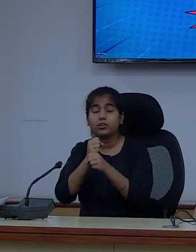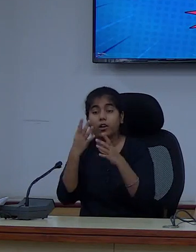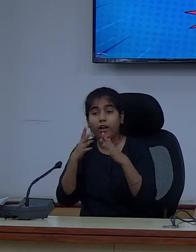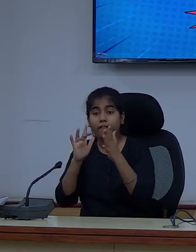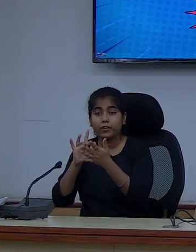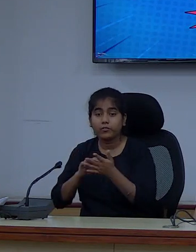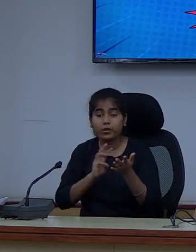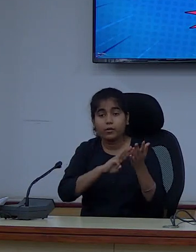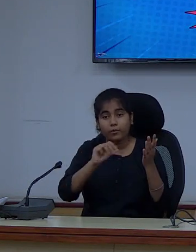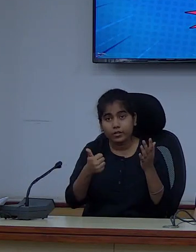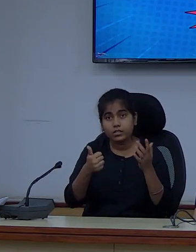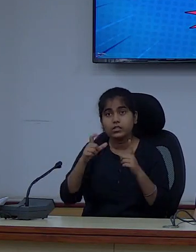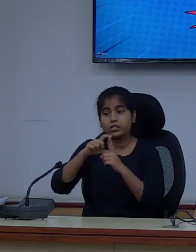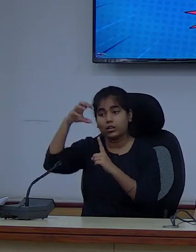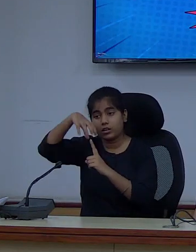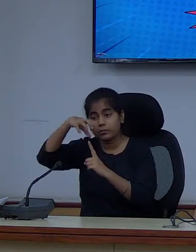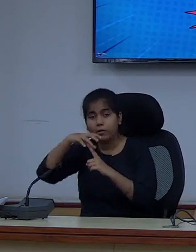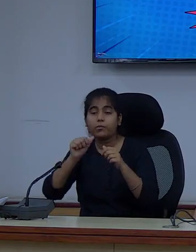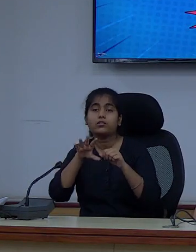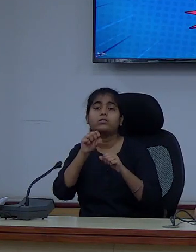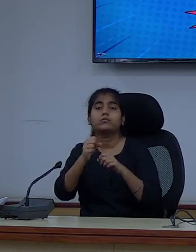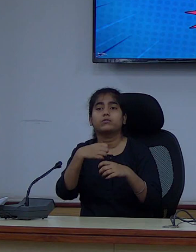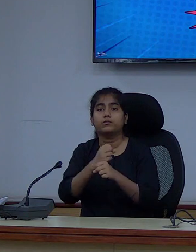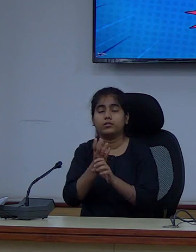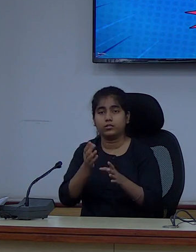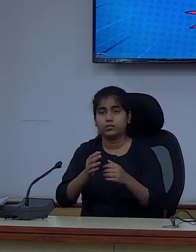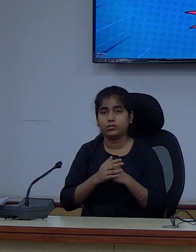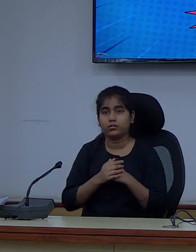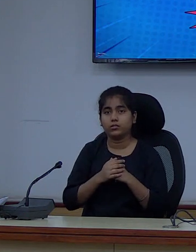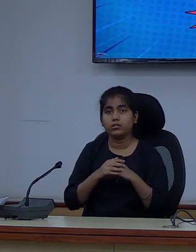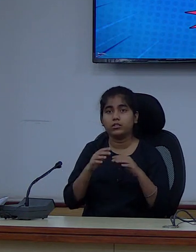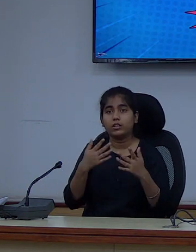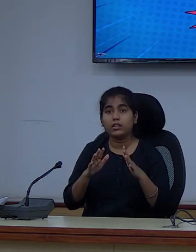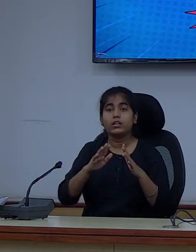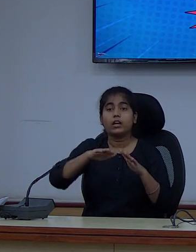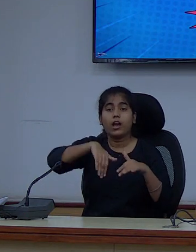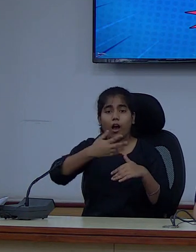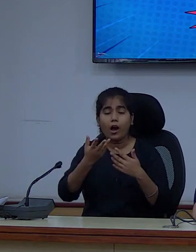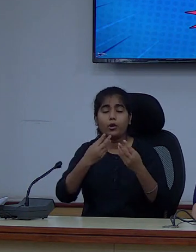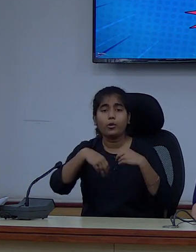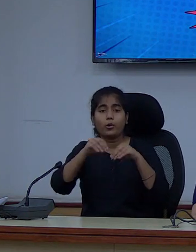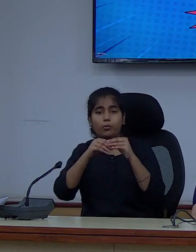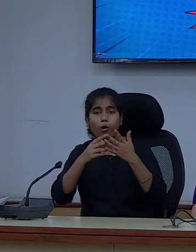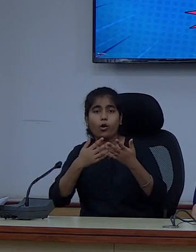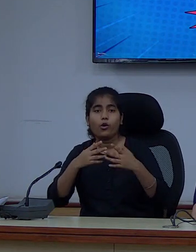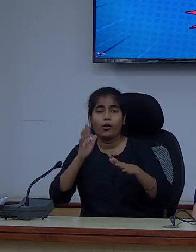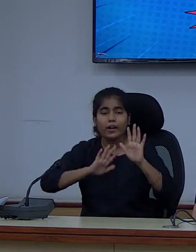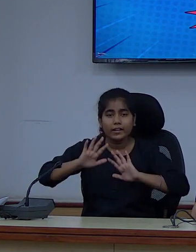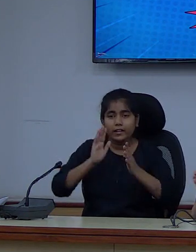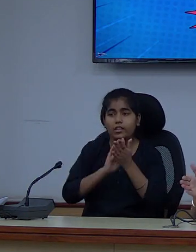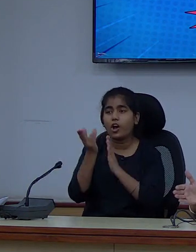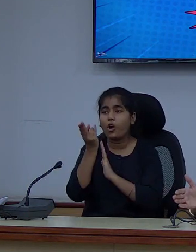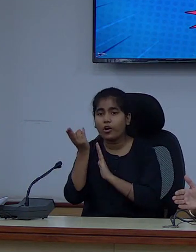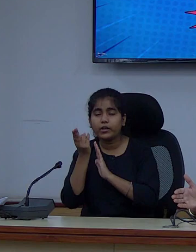लिए अपना योगदान देना होगा। इसी सोच से भारत सरकार हर पहलू में, हर मिनिस्ट्री, हर डिपार्टमेंट अपने